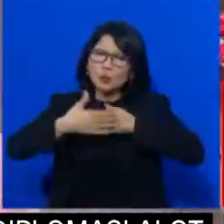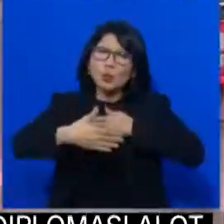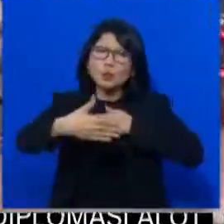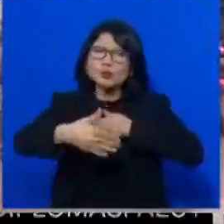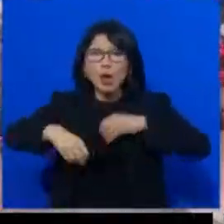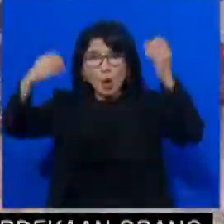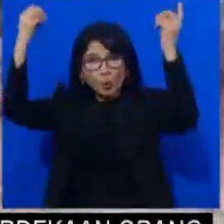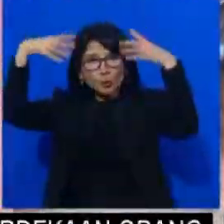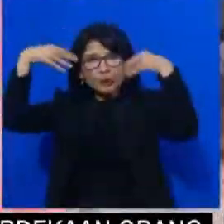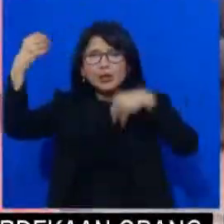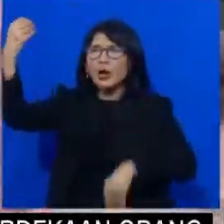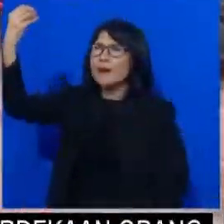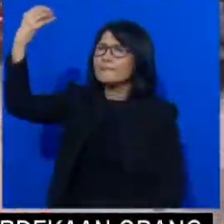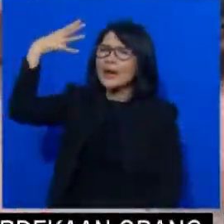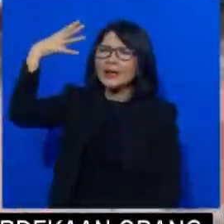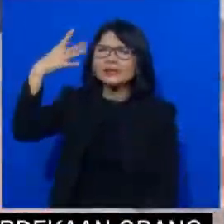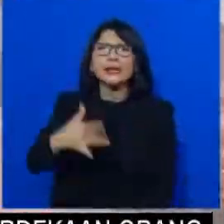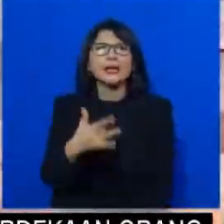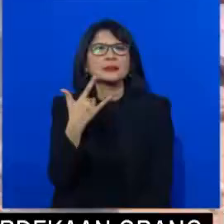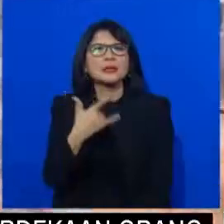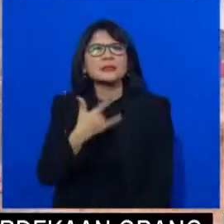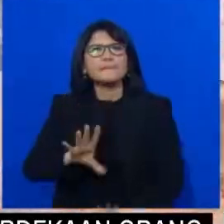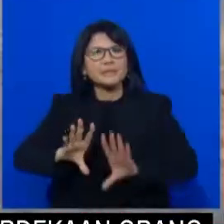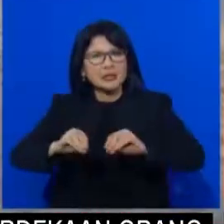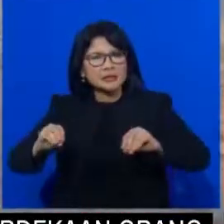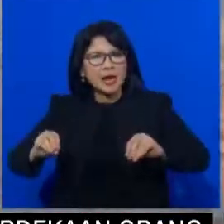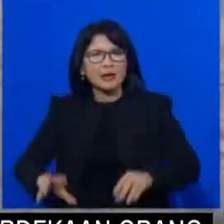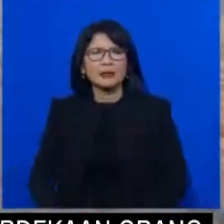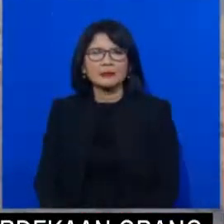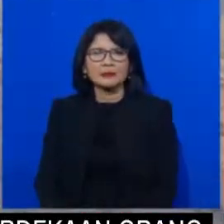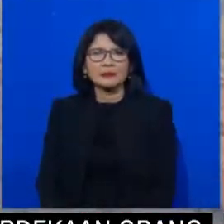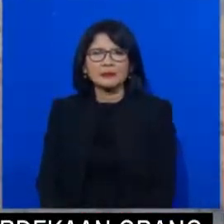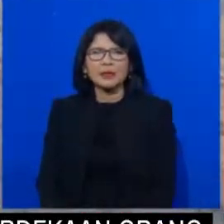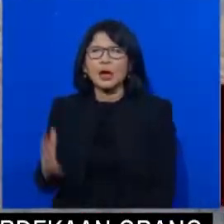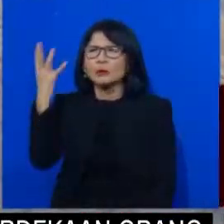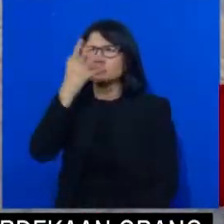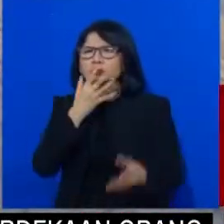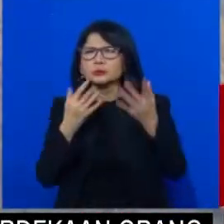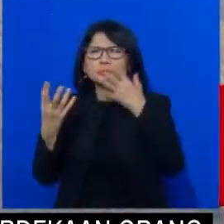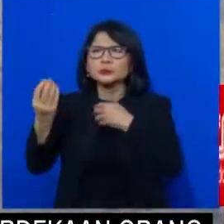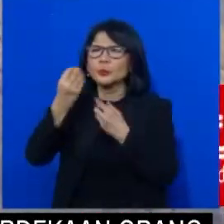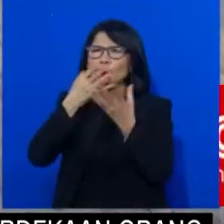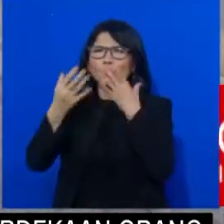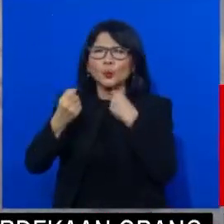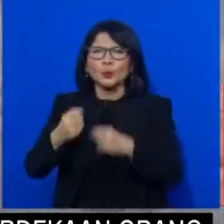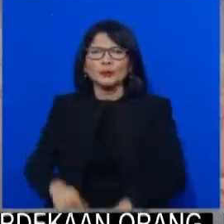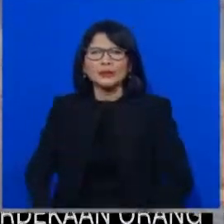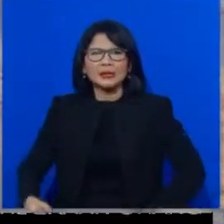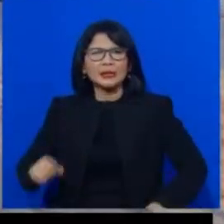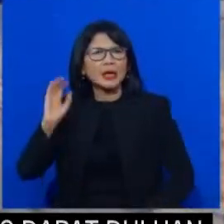Hujan atau terik bukan alasan tidak mencari nafkah. Polusi dan bisingnya kendaraan sudah hal